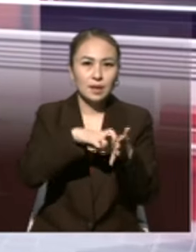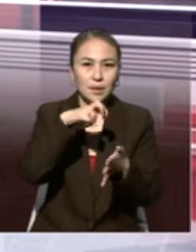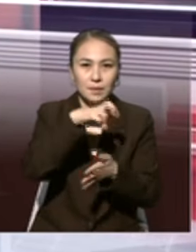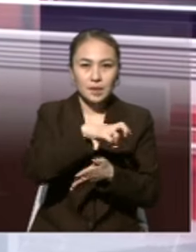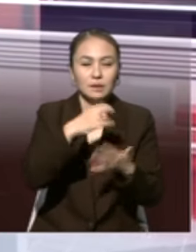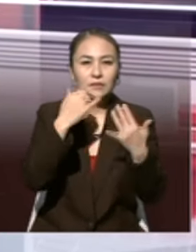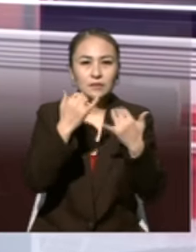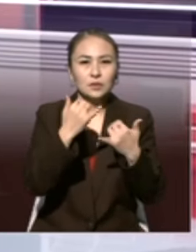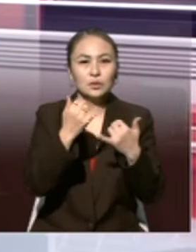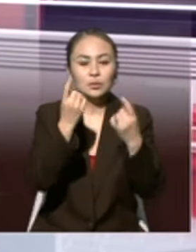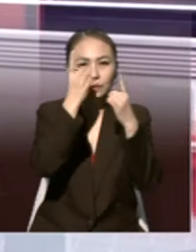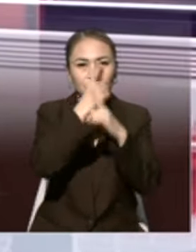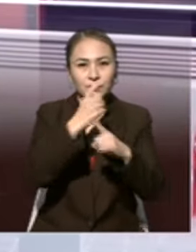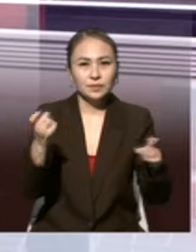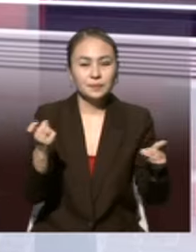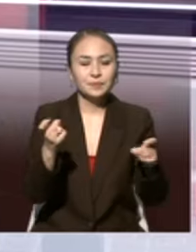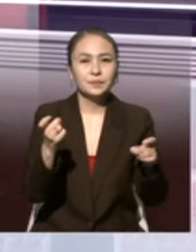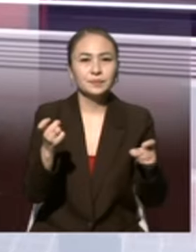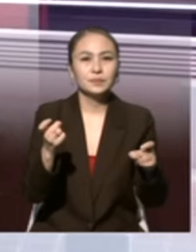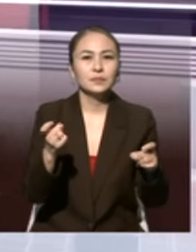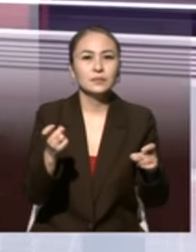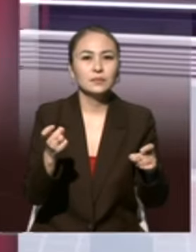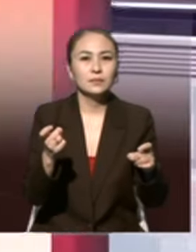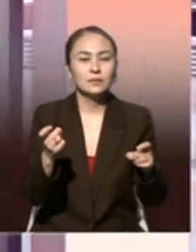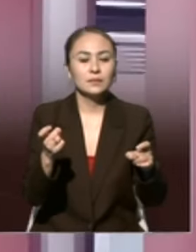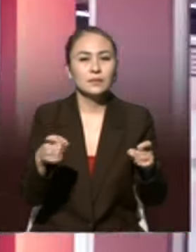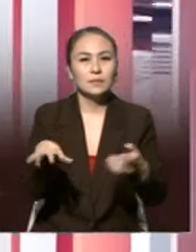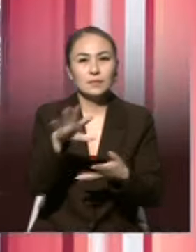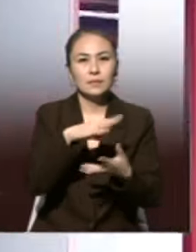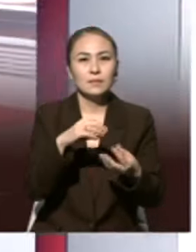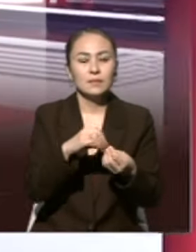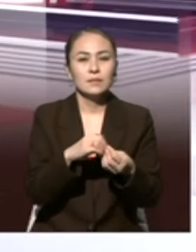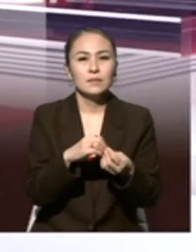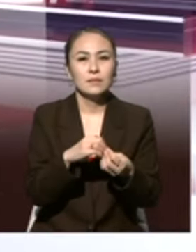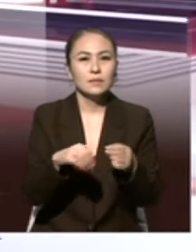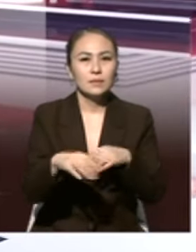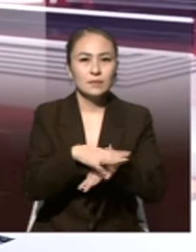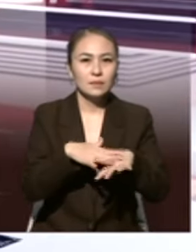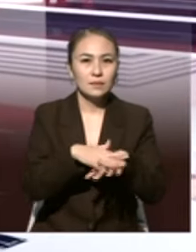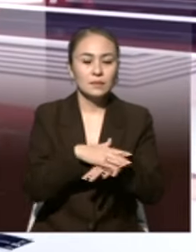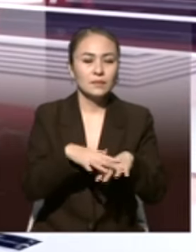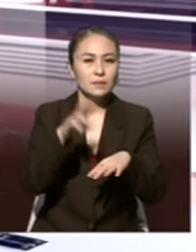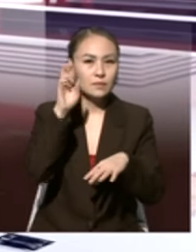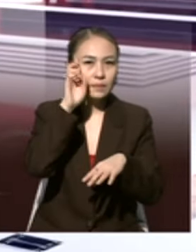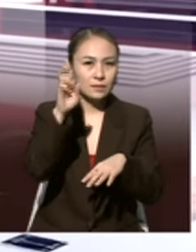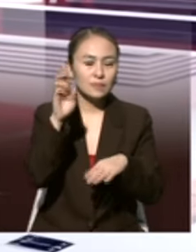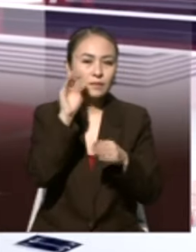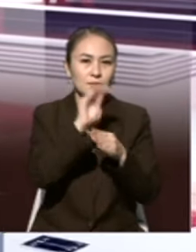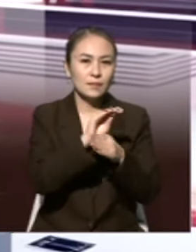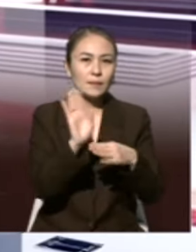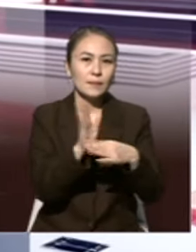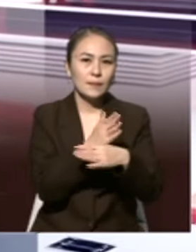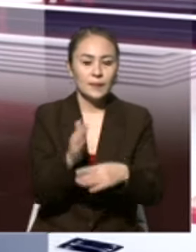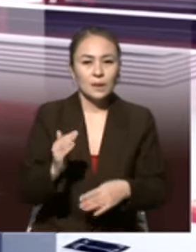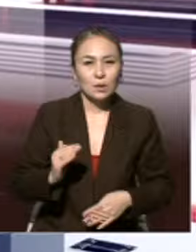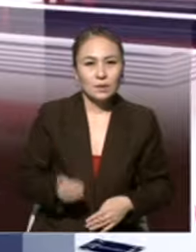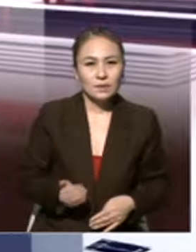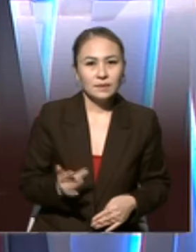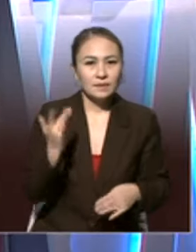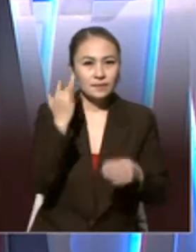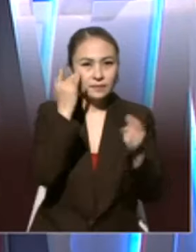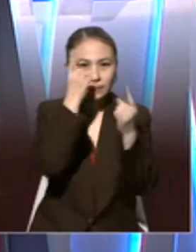де хабарландыру жүйесін қосып барлық халыққа, мемлекеттік органдарға және жеке кәсіпкерлерге бәрін